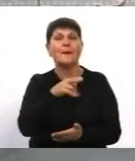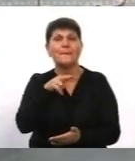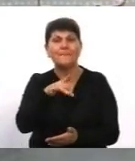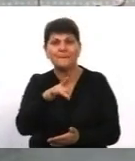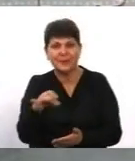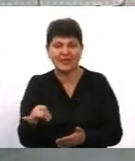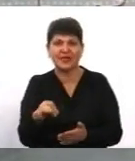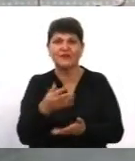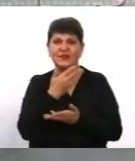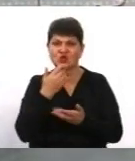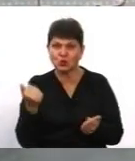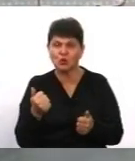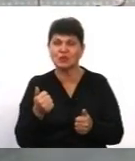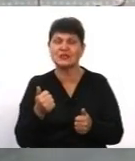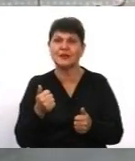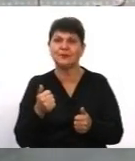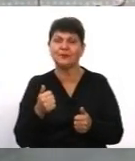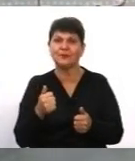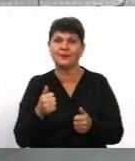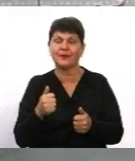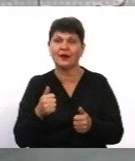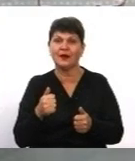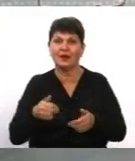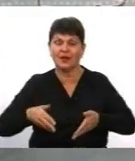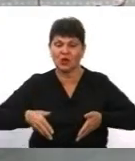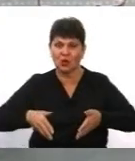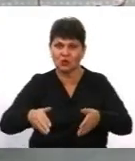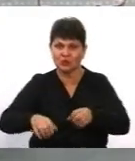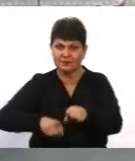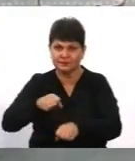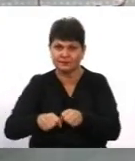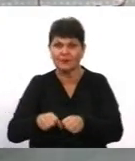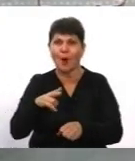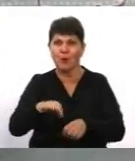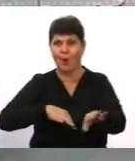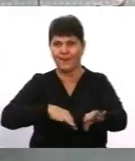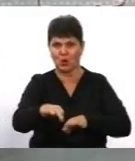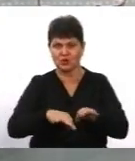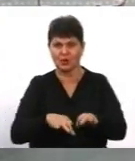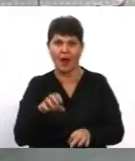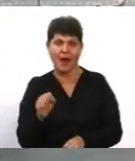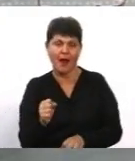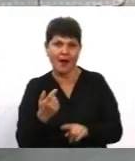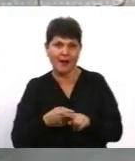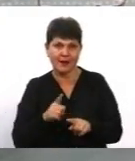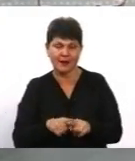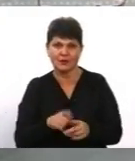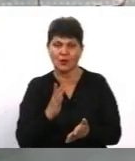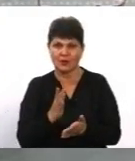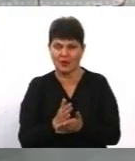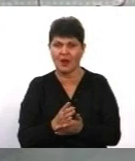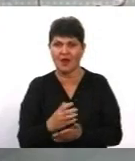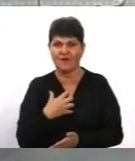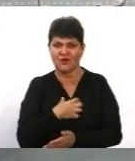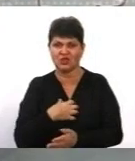проїжджій частині, то от велопішохідні смуги дають змогу рухатись по тротуару. Це особливо важливо тим,